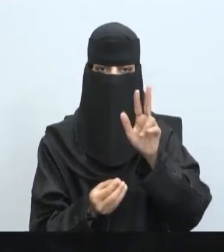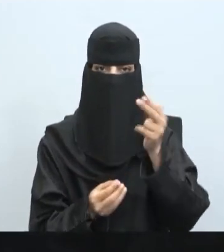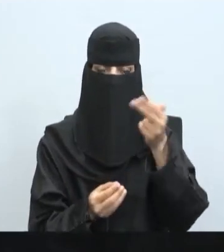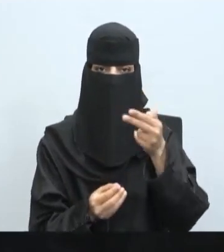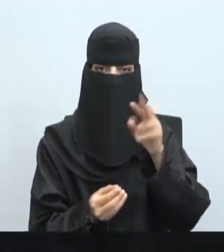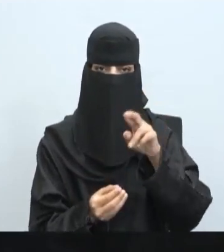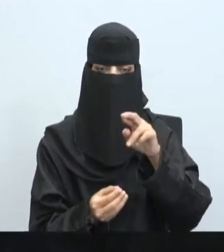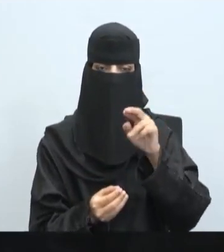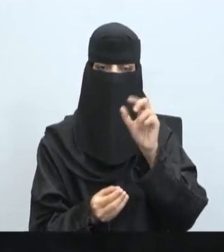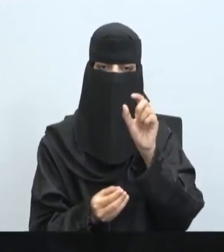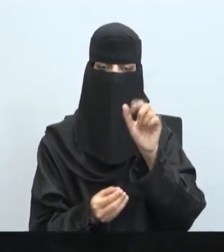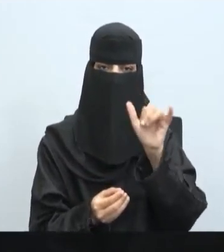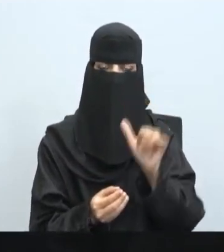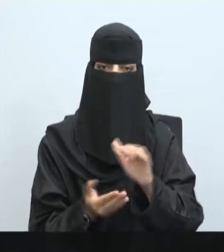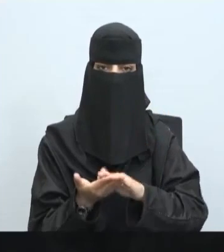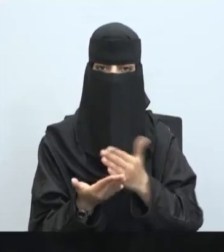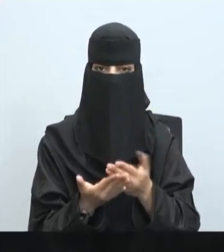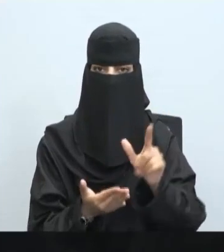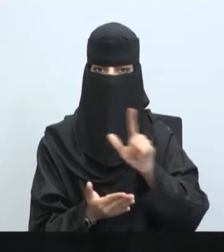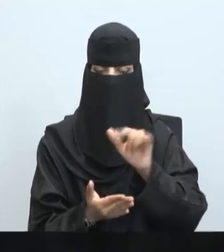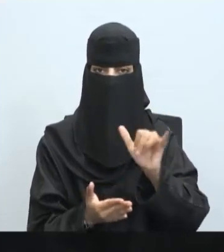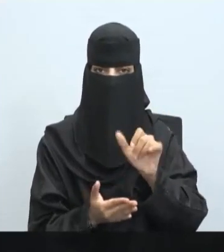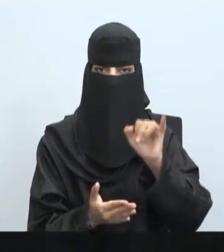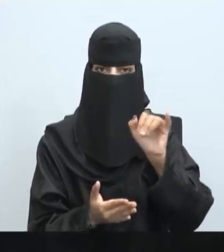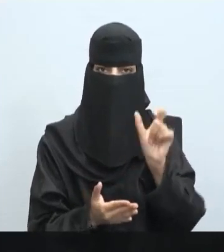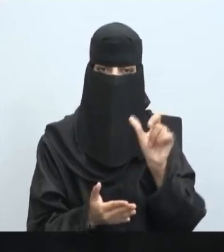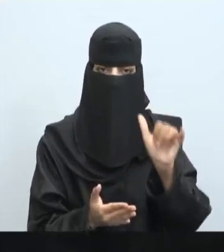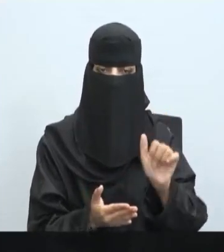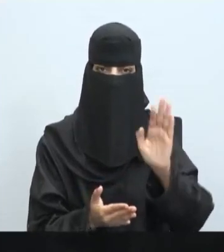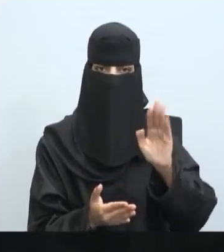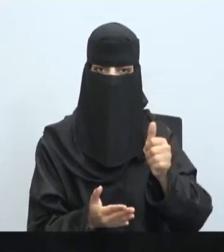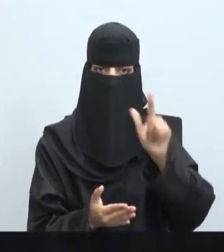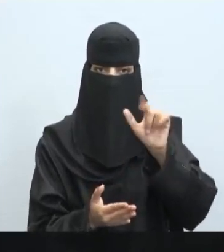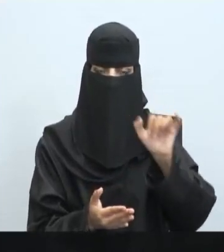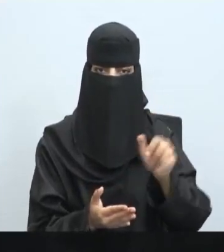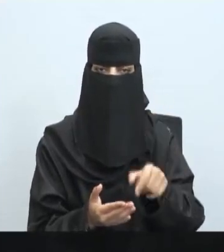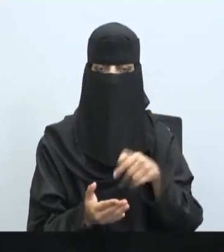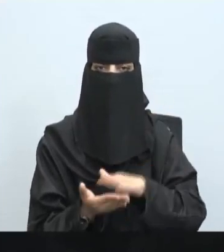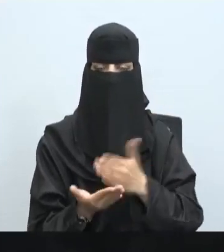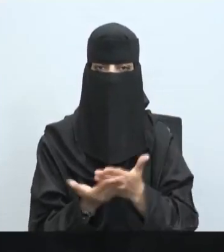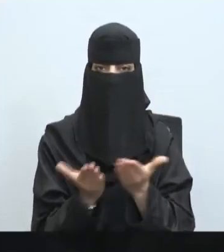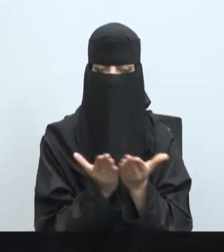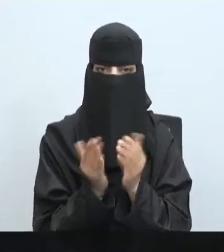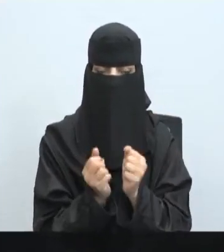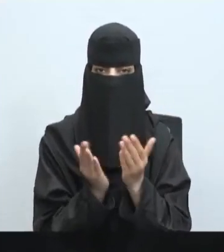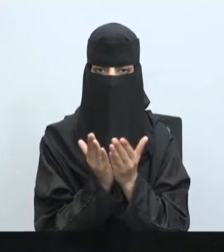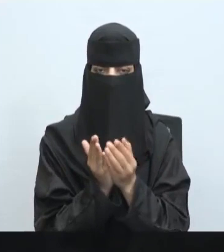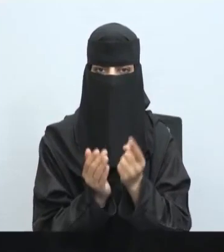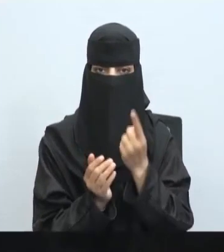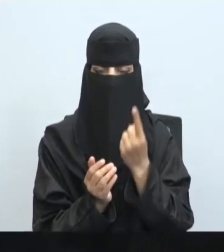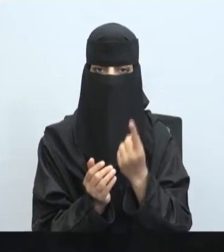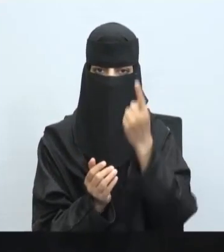الاشاره الاستاذه منس حالي اليوم حنتكلم في منهج الدراسات الاجتماعيه للصف